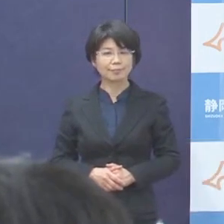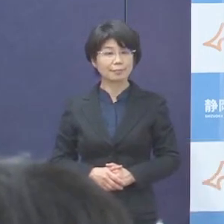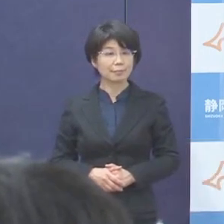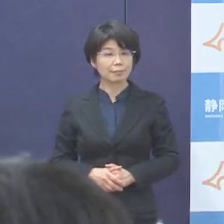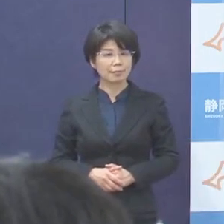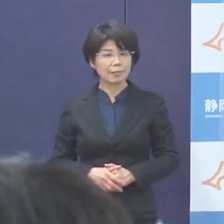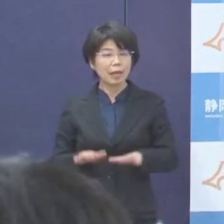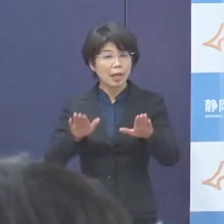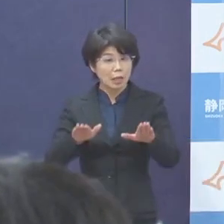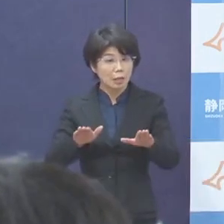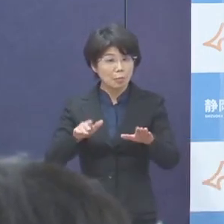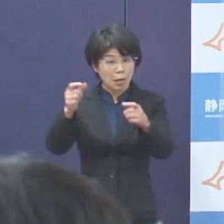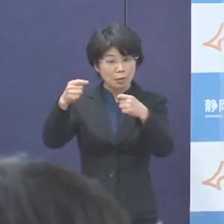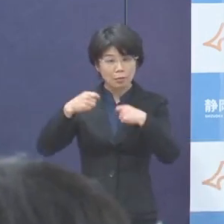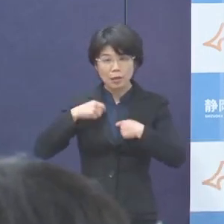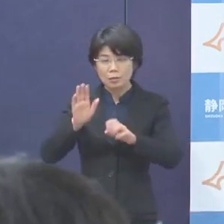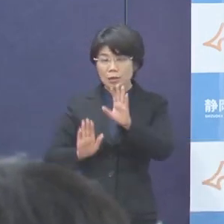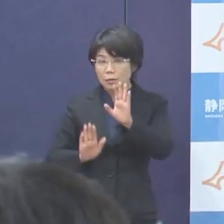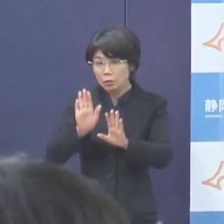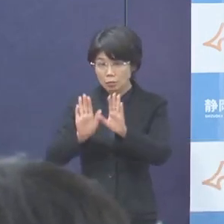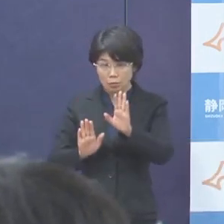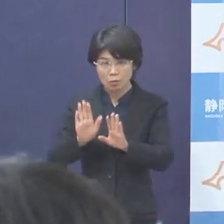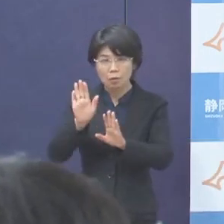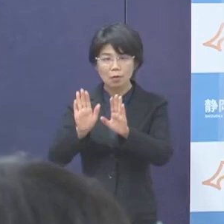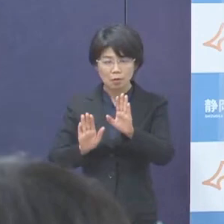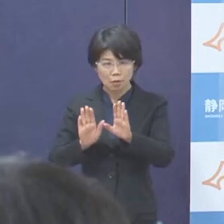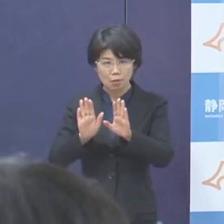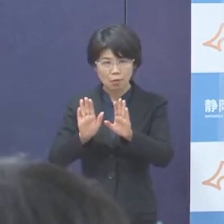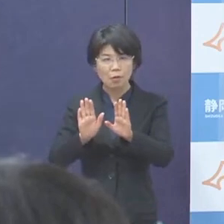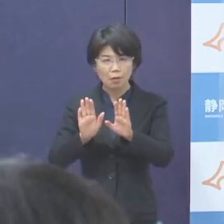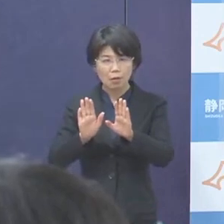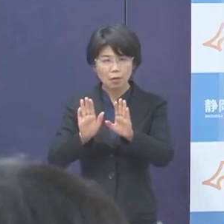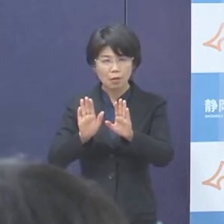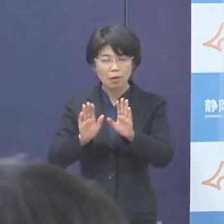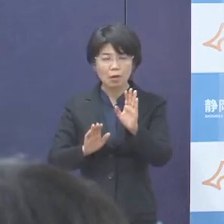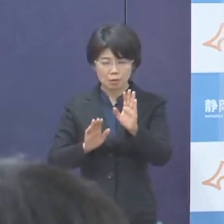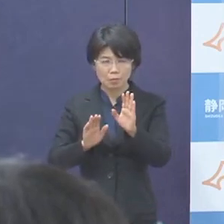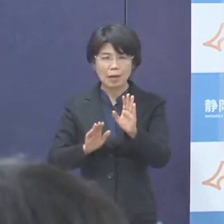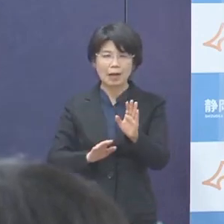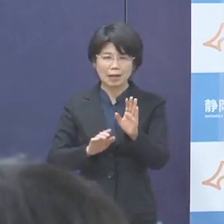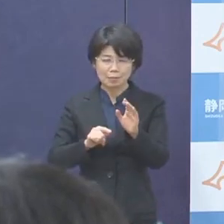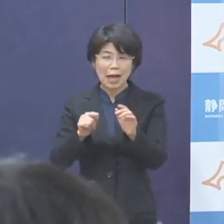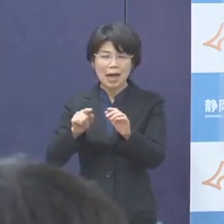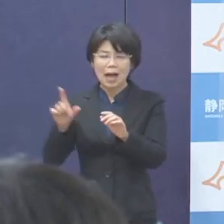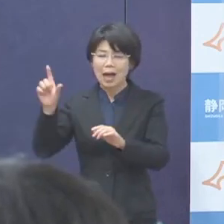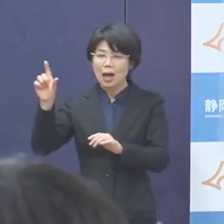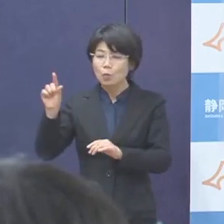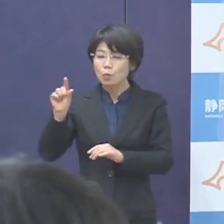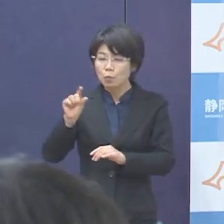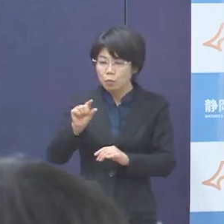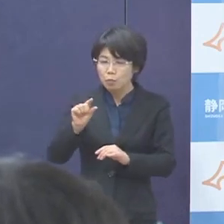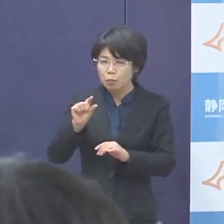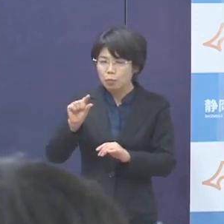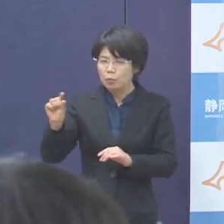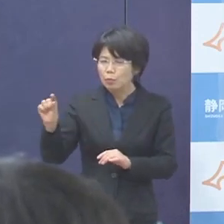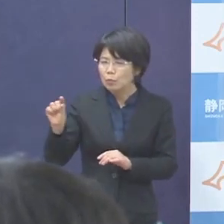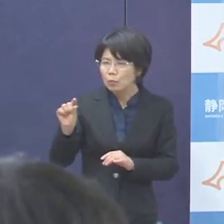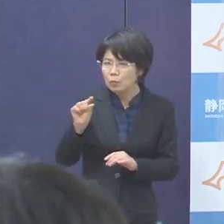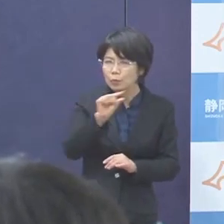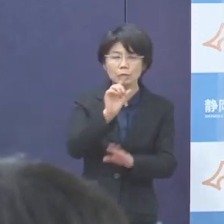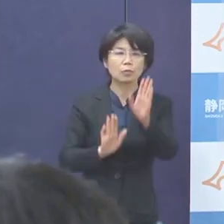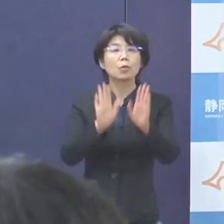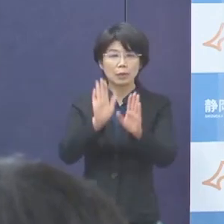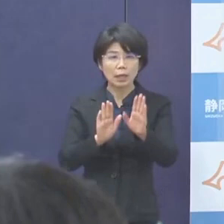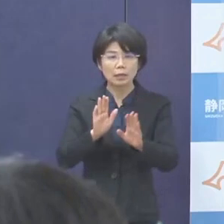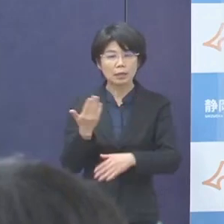現在の感染状況について、基本的に落ち着いてきたということで、前回の記者会見におきましては